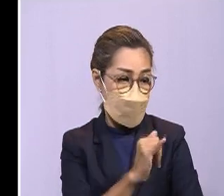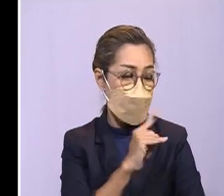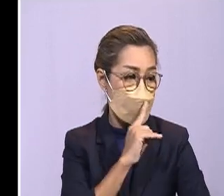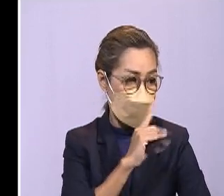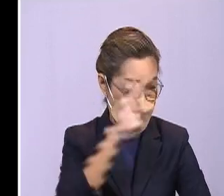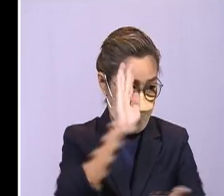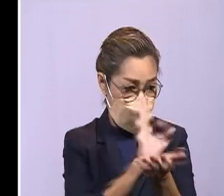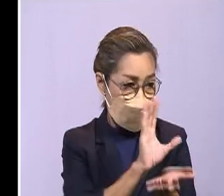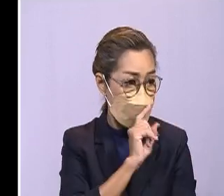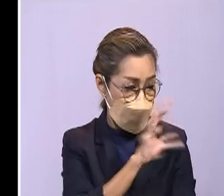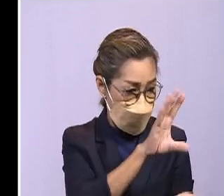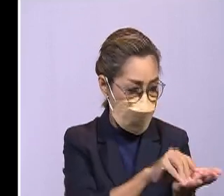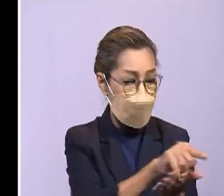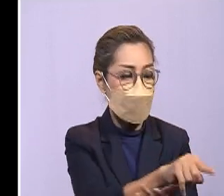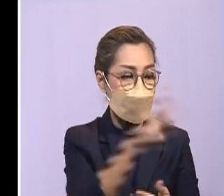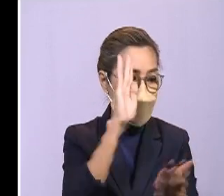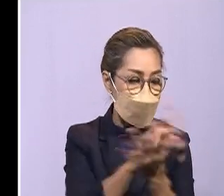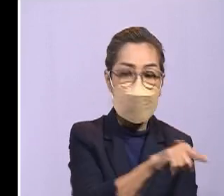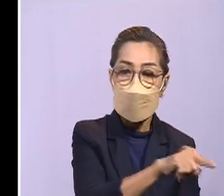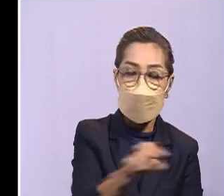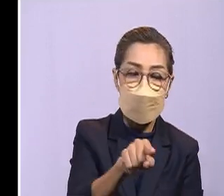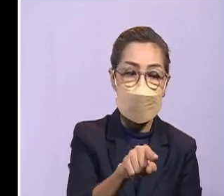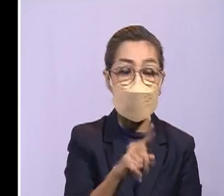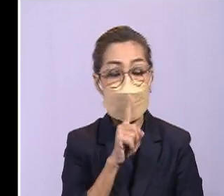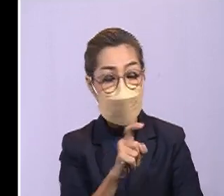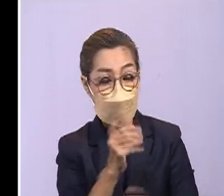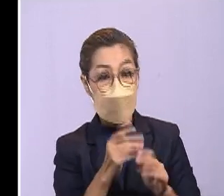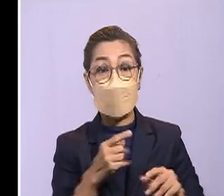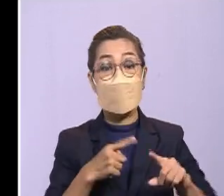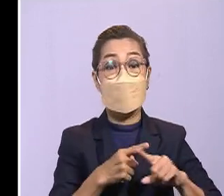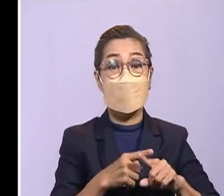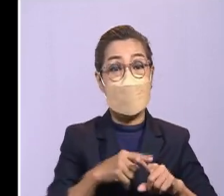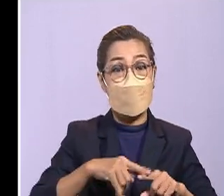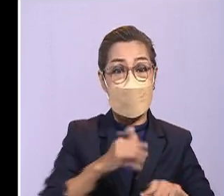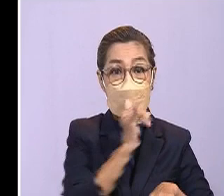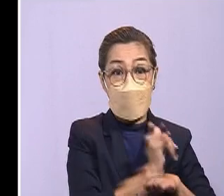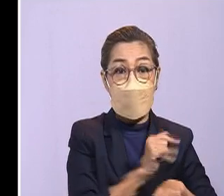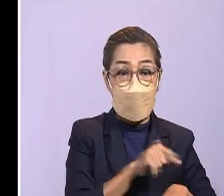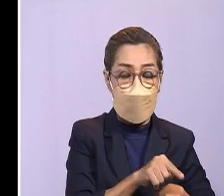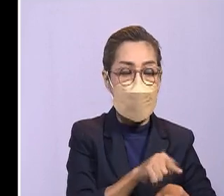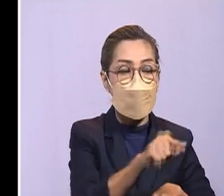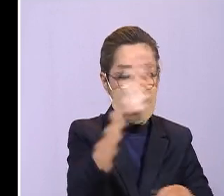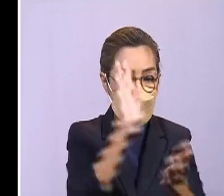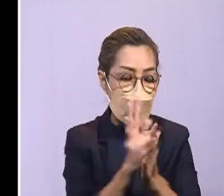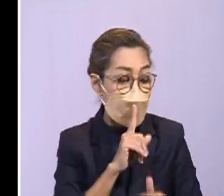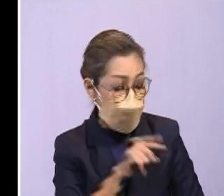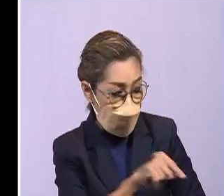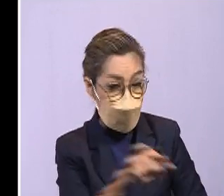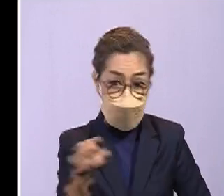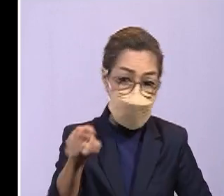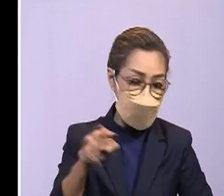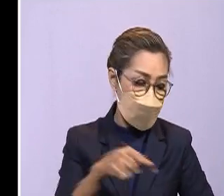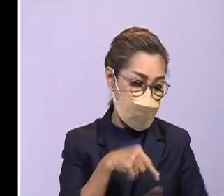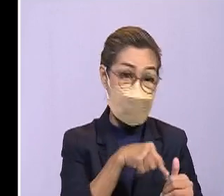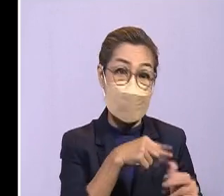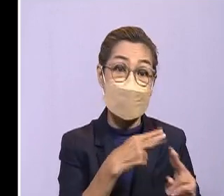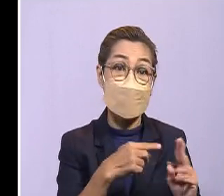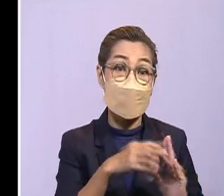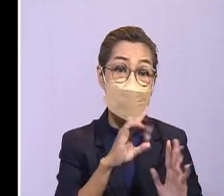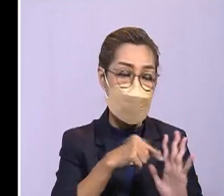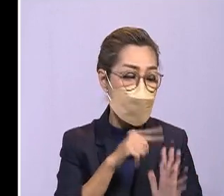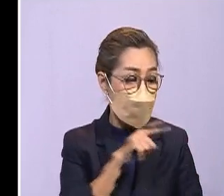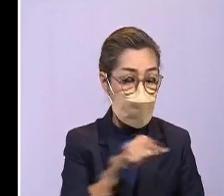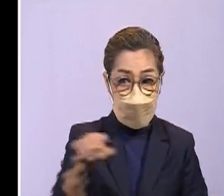ผู้บาดเจ็บว่ารู้จักกับคนที่เข้ามาก่อเหตุคนนี้หรือเปล่าแล้วก็ยังมีกล้องวงจรปิดเป็นหลักฐานต่างๆนะฮะที่จะนำมาประกอบสำนวน